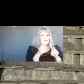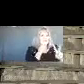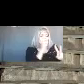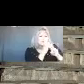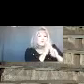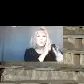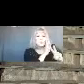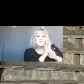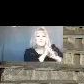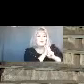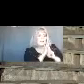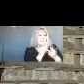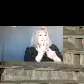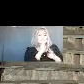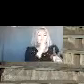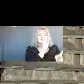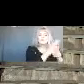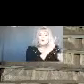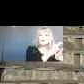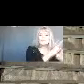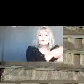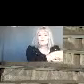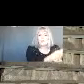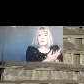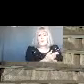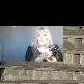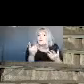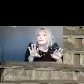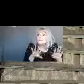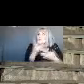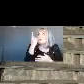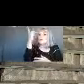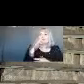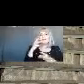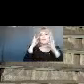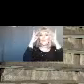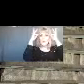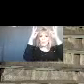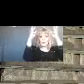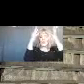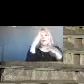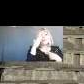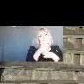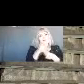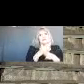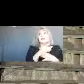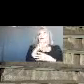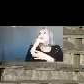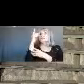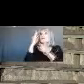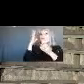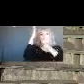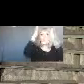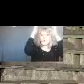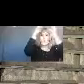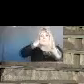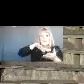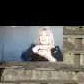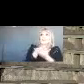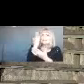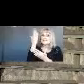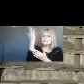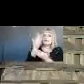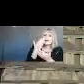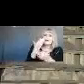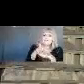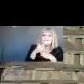behoeftes betref, wat jou gebrokenheid betref, want dis hoe die koning werk. Hy is die enigste koning, syne is die enigste koninkryk wat